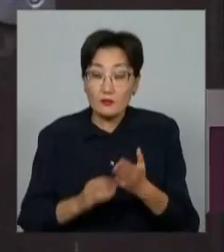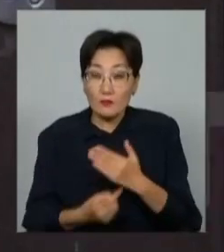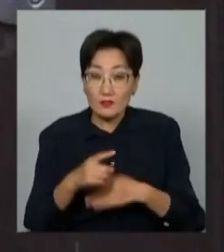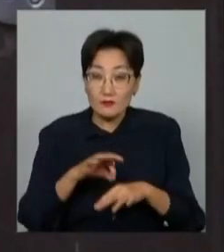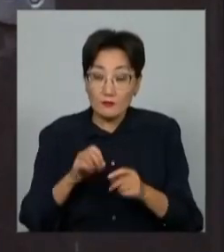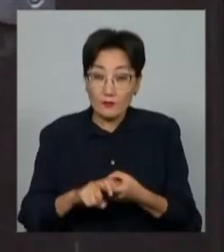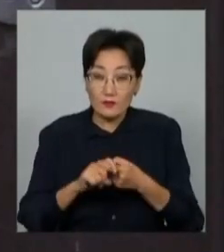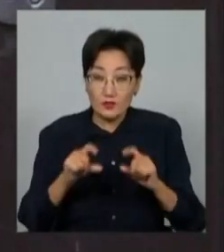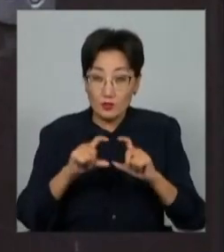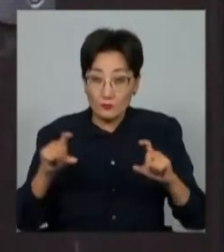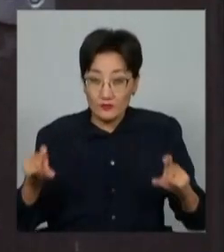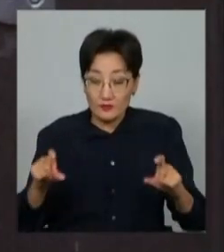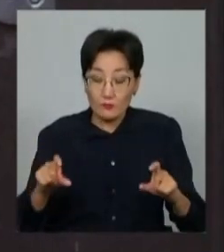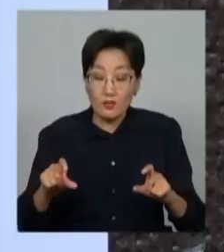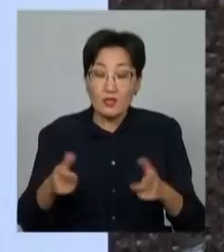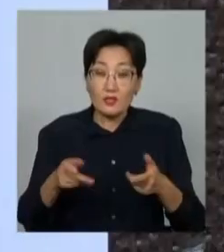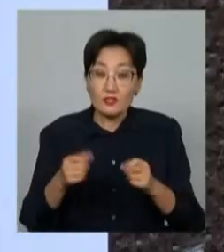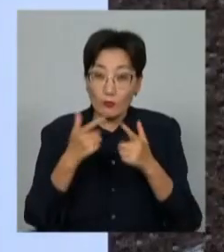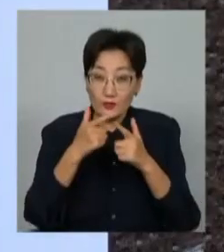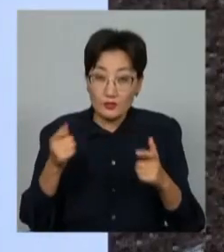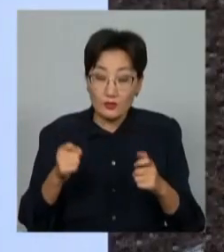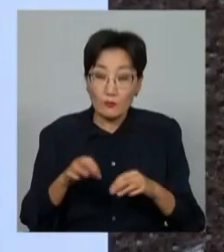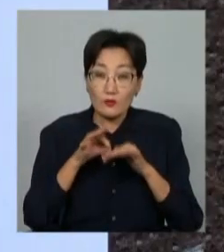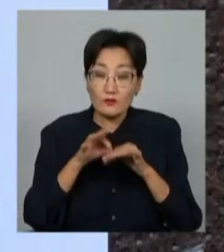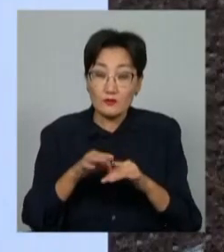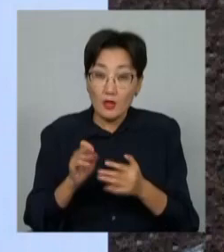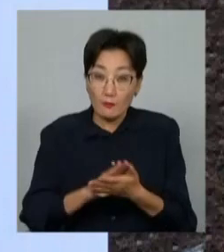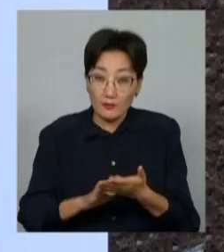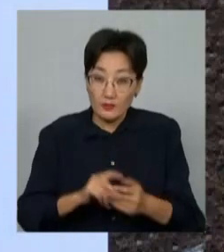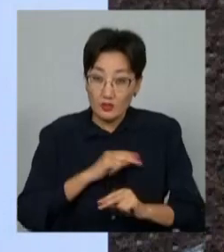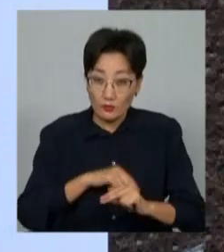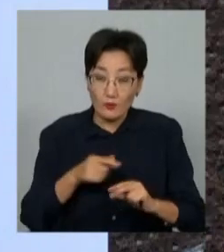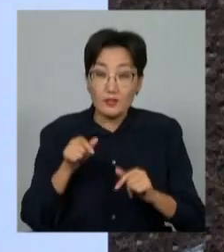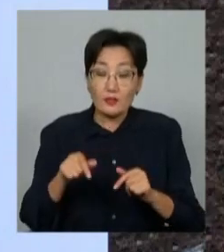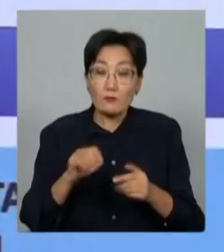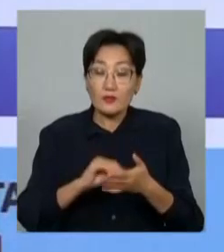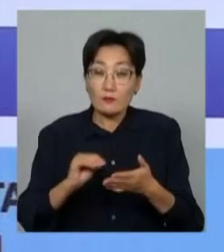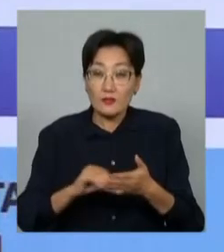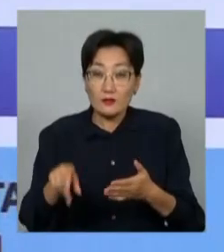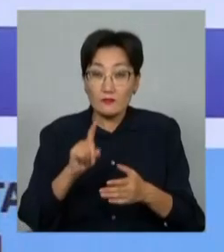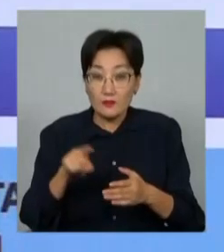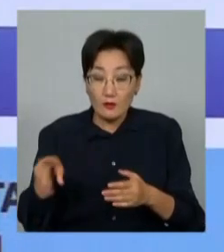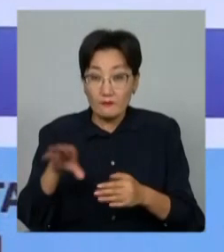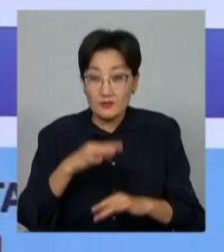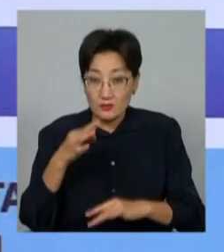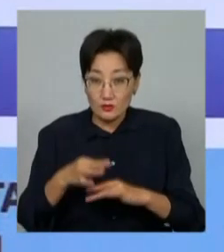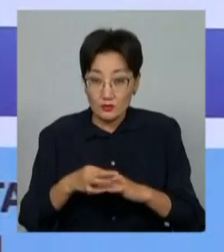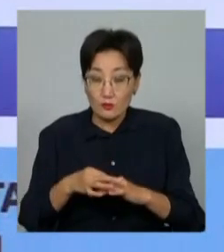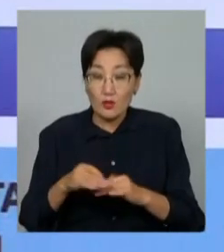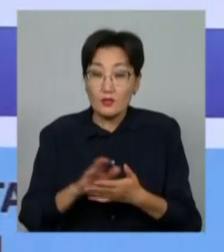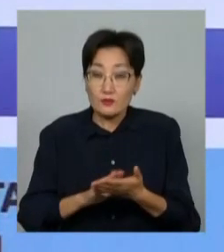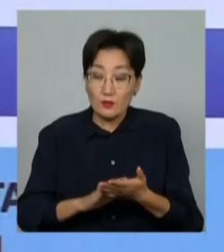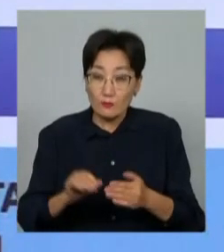вируса, мы расклеиваем уведомительные листы, где сообщается о проведении обработки. Также там указаны контакты всех ответственных за